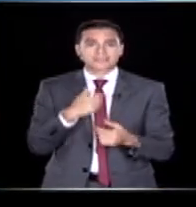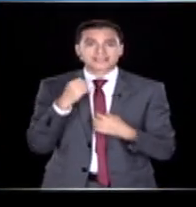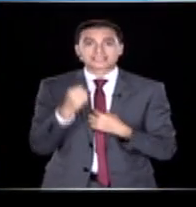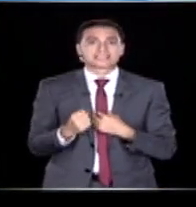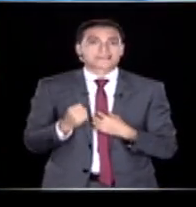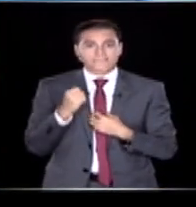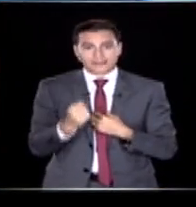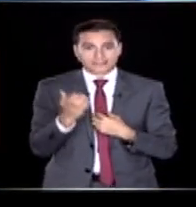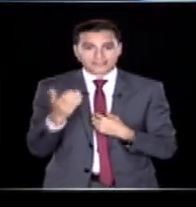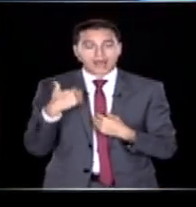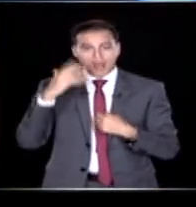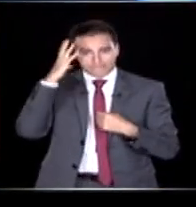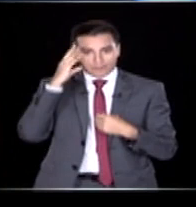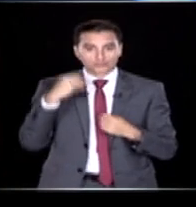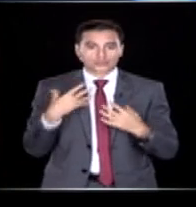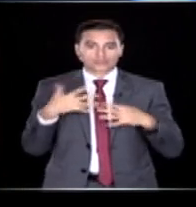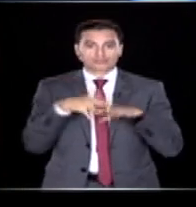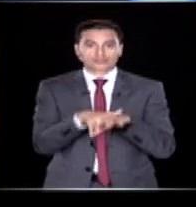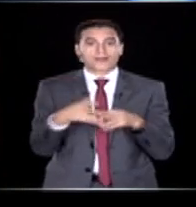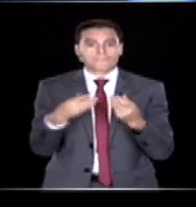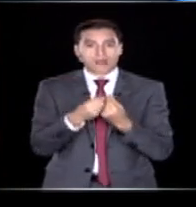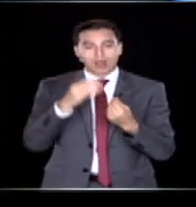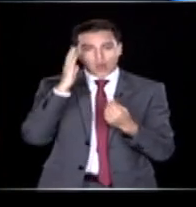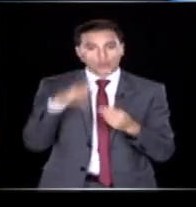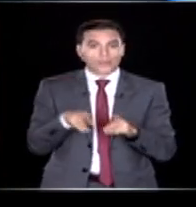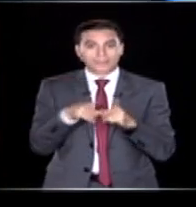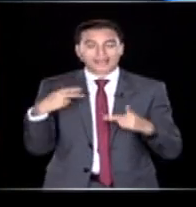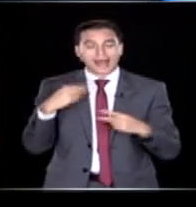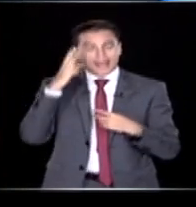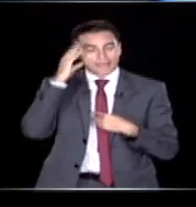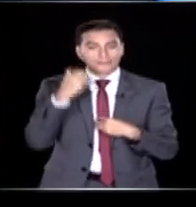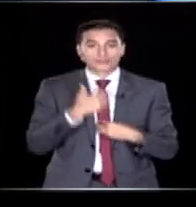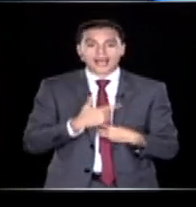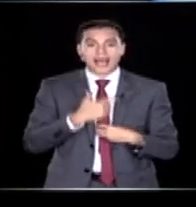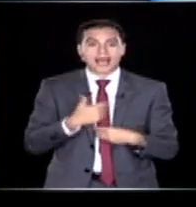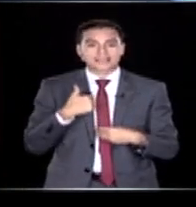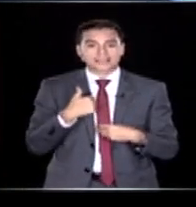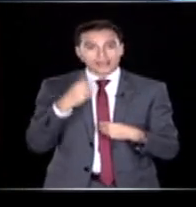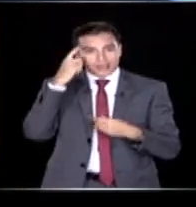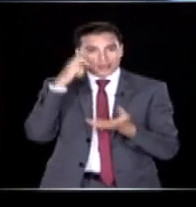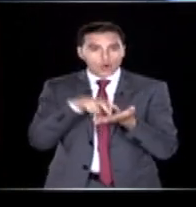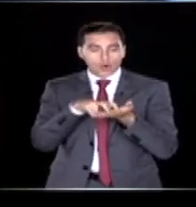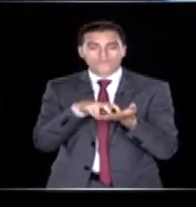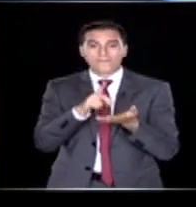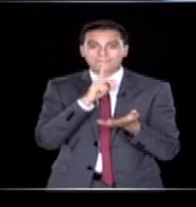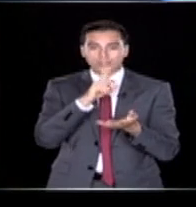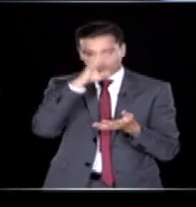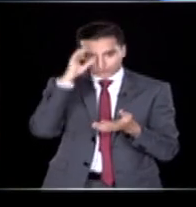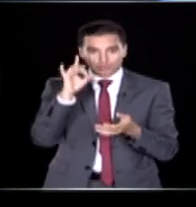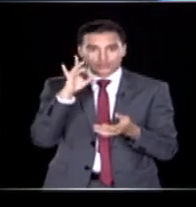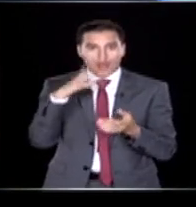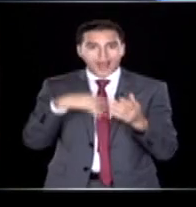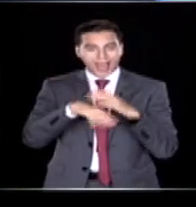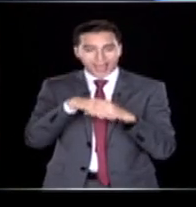مبسوطة جدا ان اشارك في العباقرة في اول موسم لقادرون باختلاف، حاسة برهبة وخوف بس ان شاء الله اتغلب عليها في